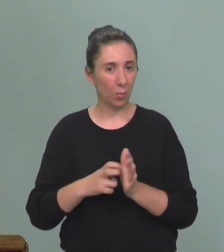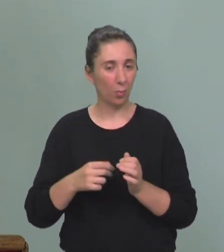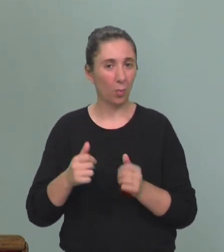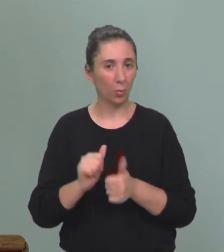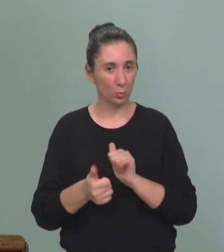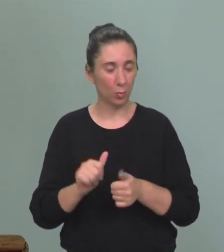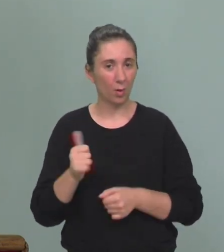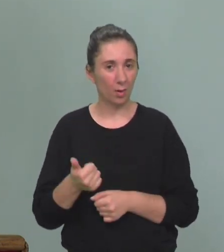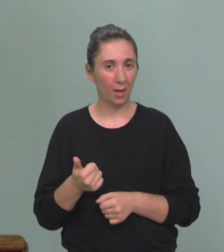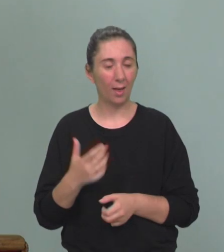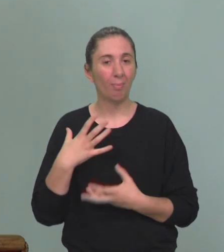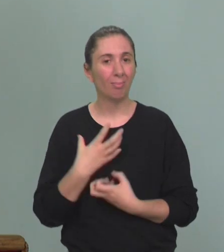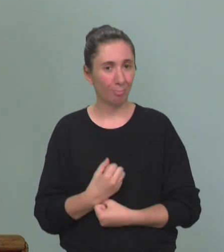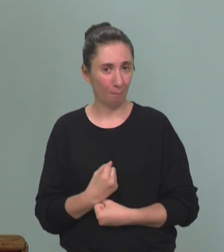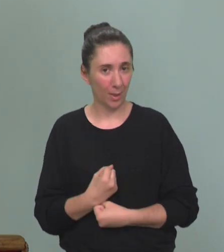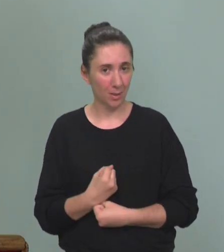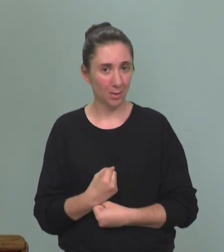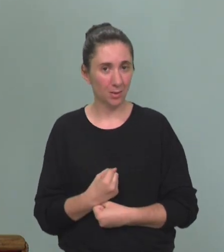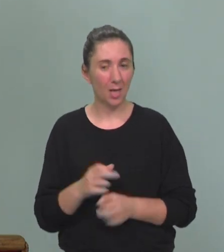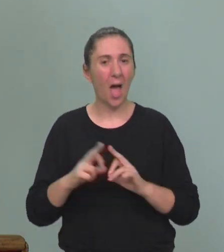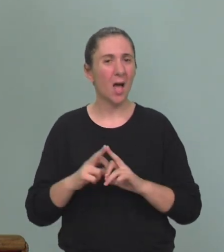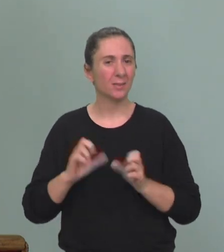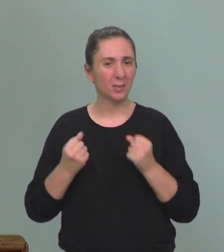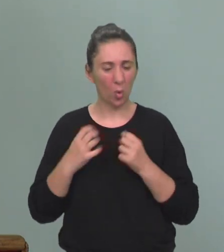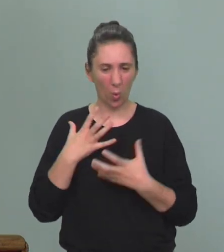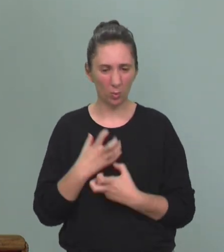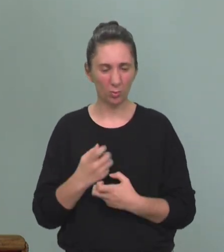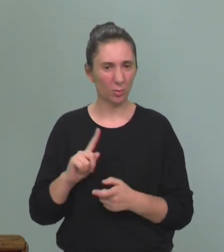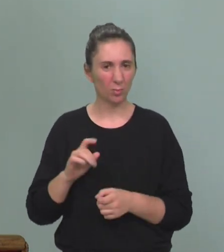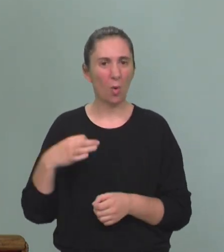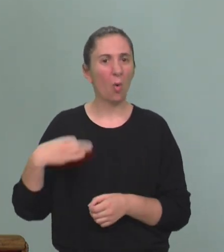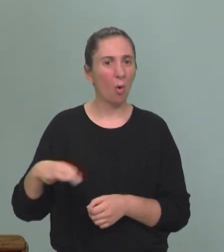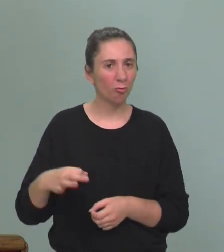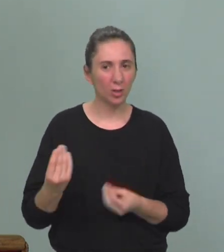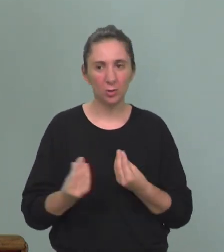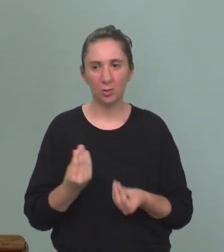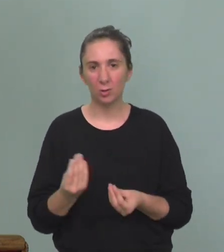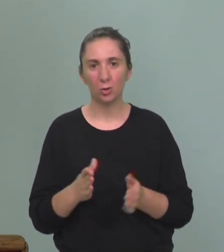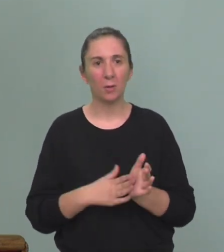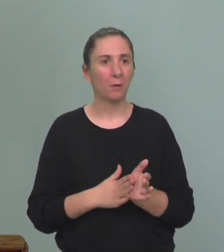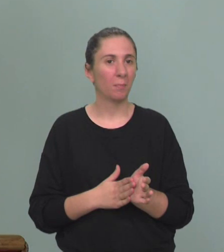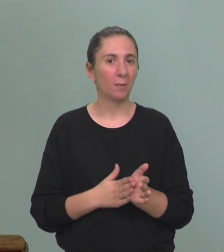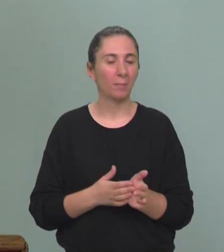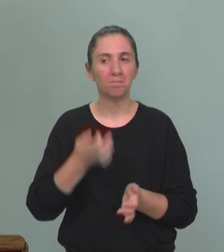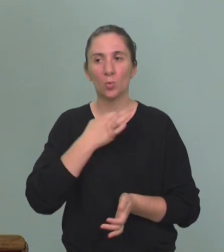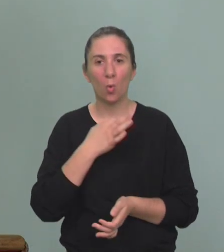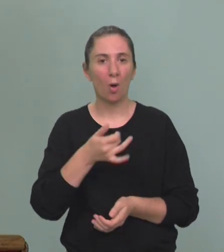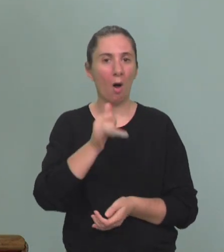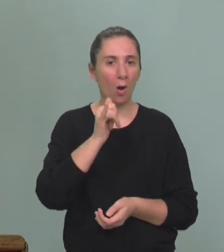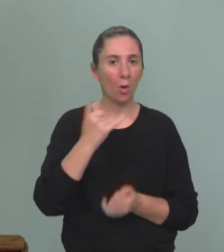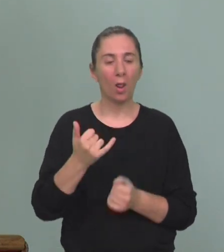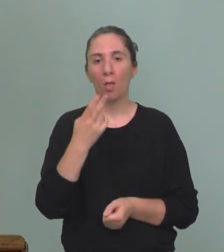problema u sportaša je depresija, anksioznost, ovisnosti, znači da li je to droga, alkohol